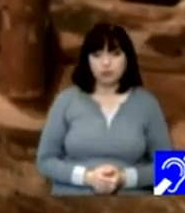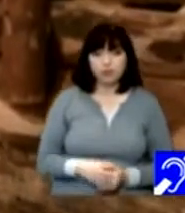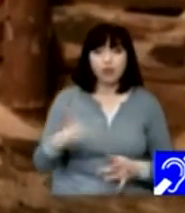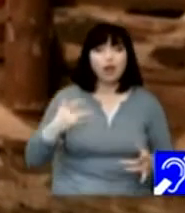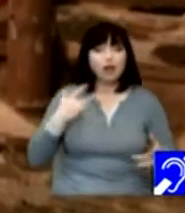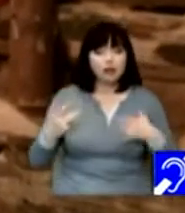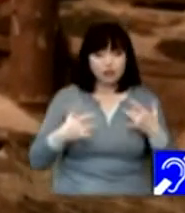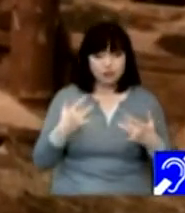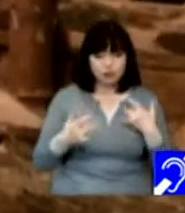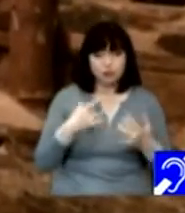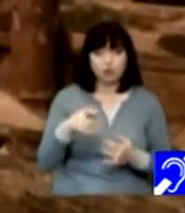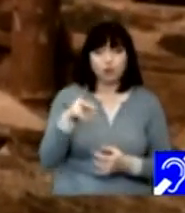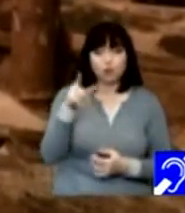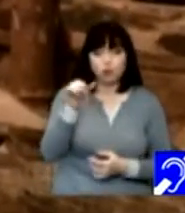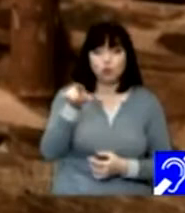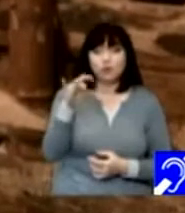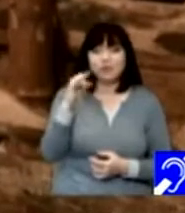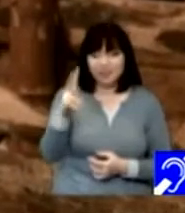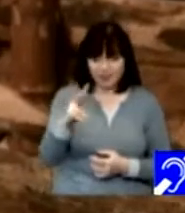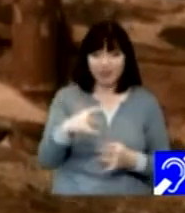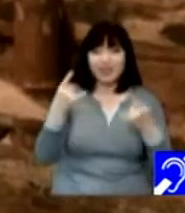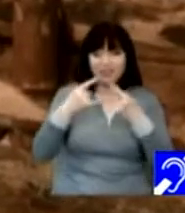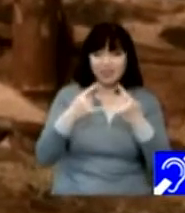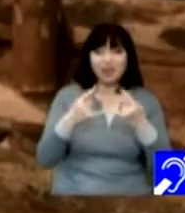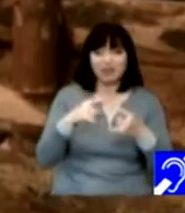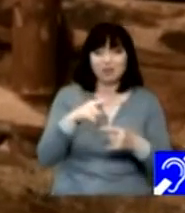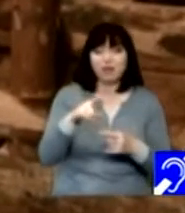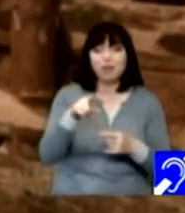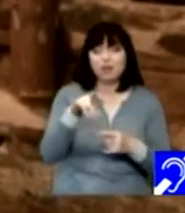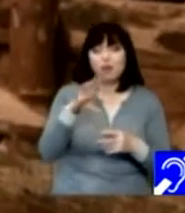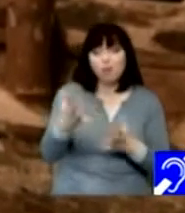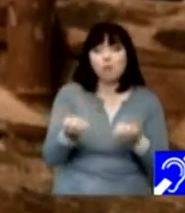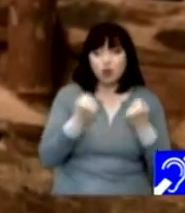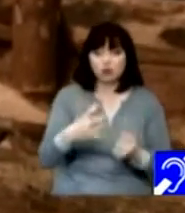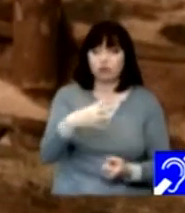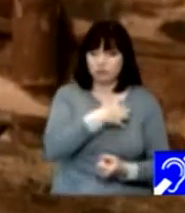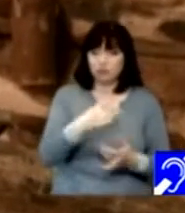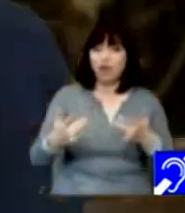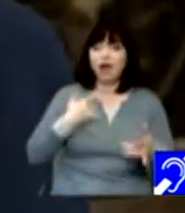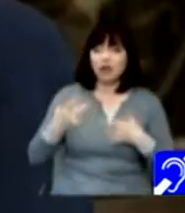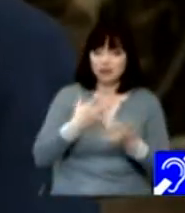Actorul Anatol Guzic din echipa emisiunii telematinal de la TVR Moldova a primit titlul de artist emerit cu